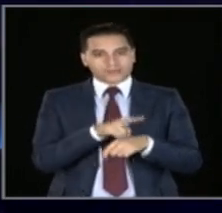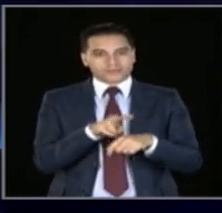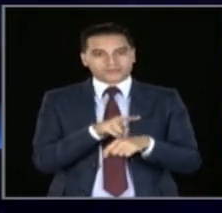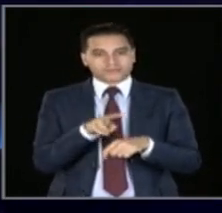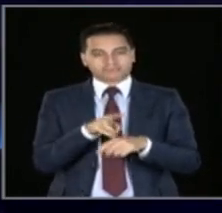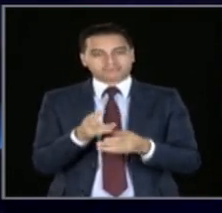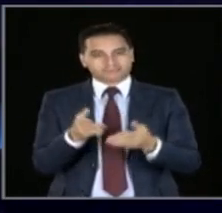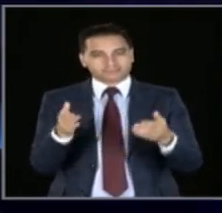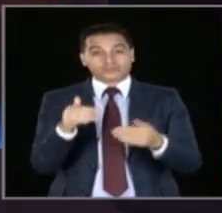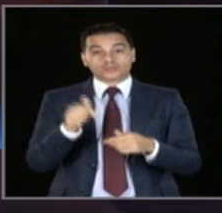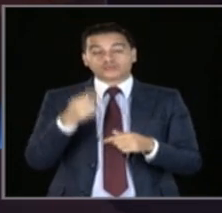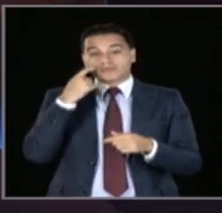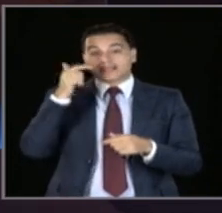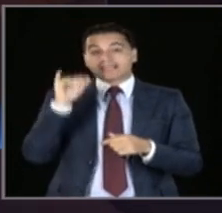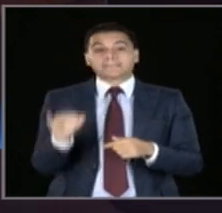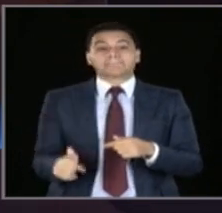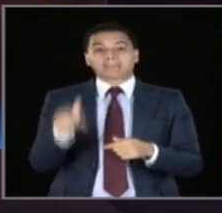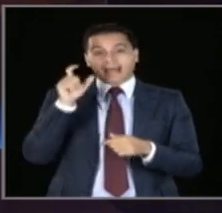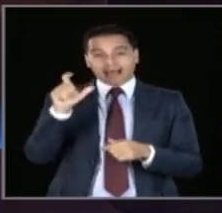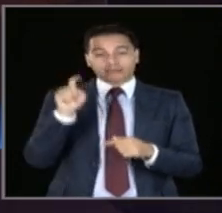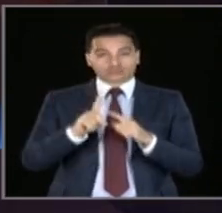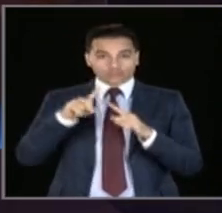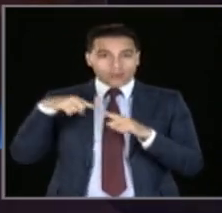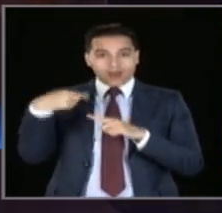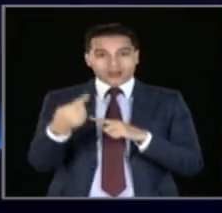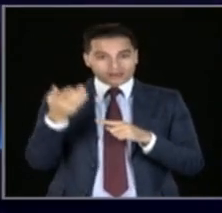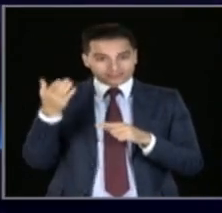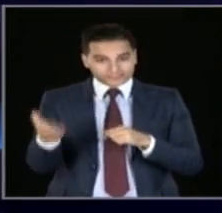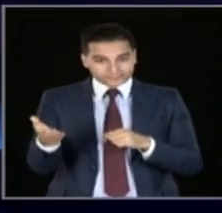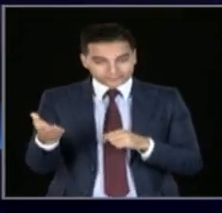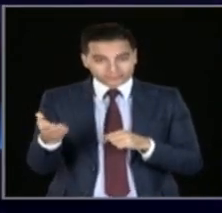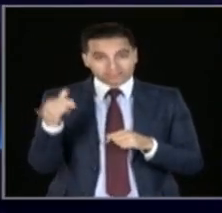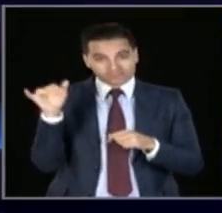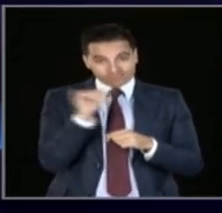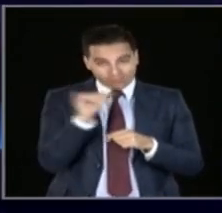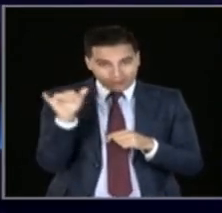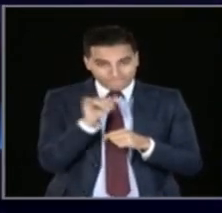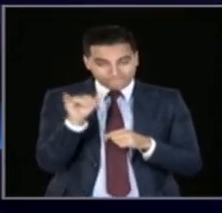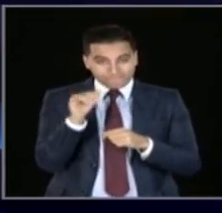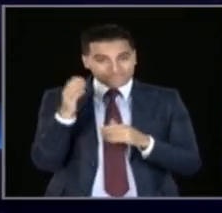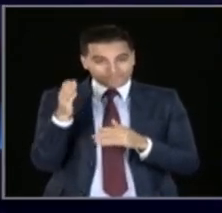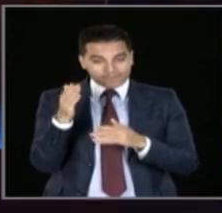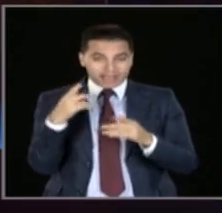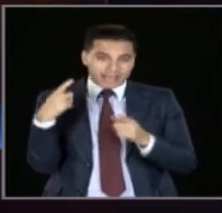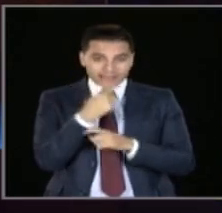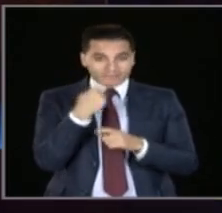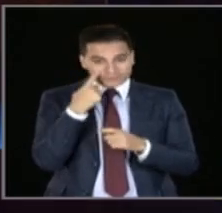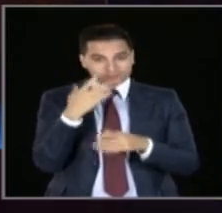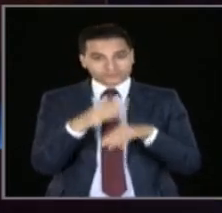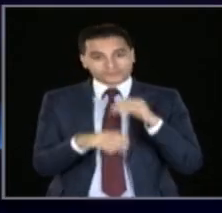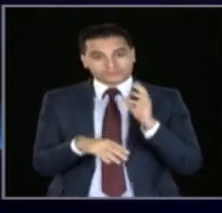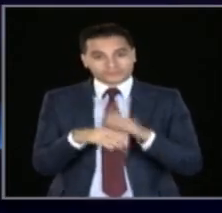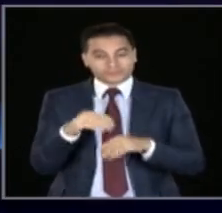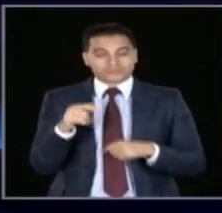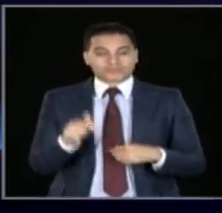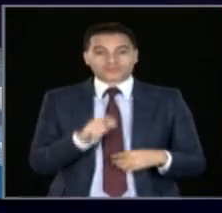فو ايمان ايمان السؤال اللي جاي ليكي محتاجه تحرزي هدف